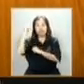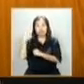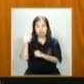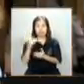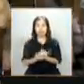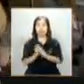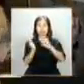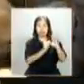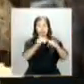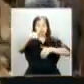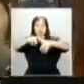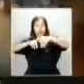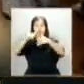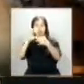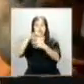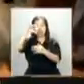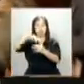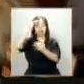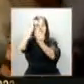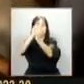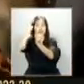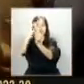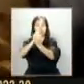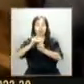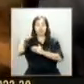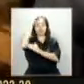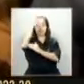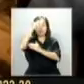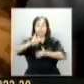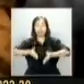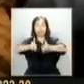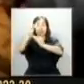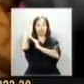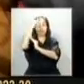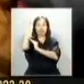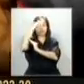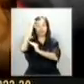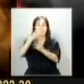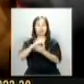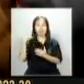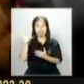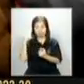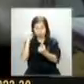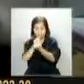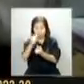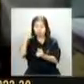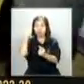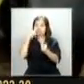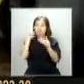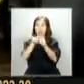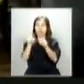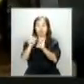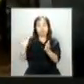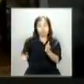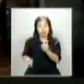ส่วนชุมชนในพื้นที่สถานีตำรวจนครบาลทุ่ง2ห้องพหลโยธินบางเขนและตำรวจนครบาลคันนายาวการตรวจค้นนั้น